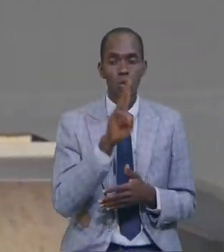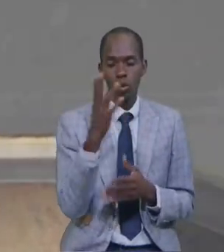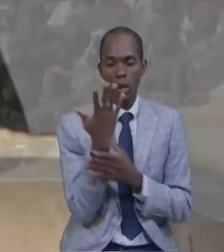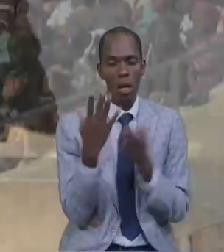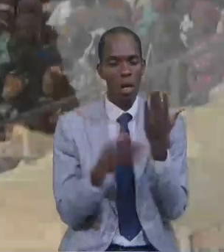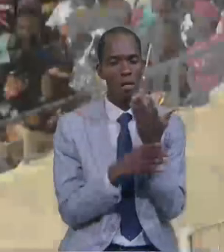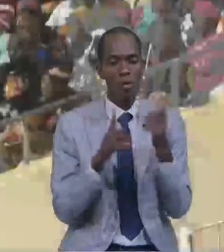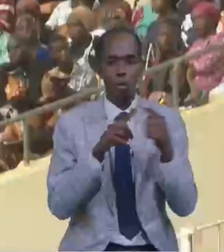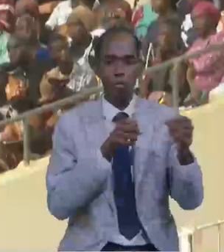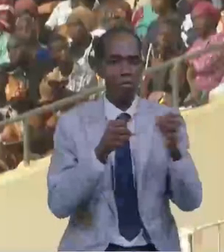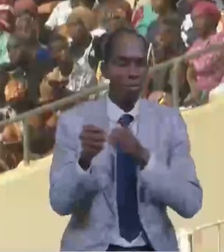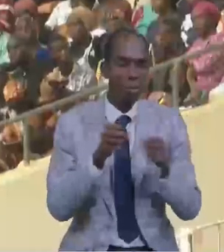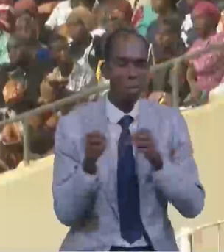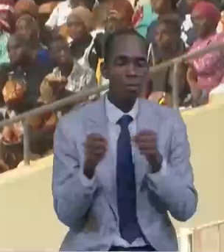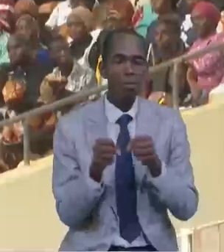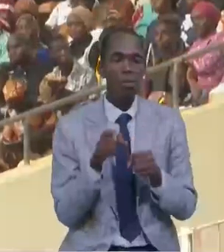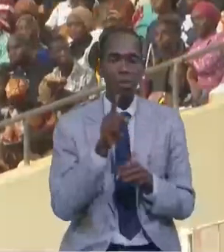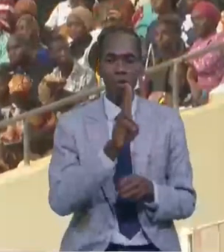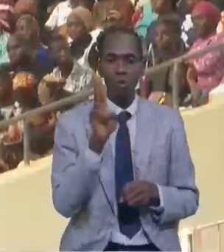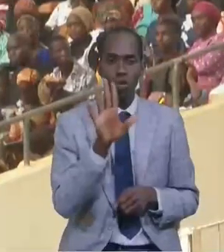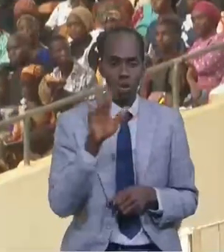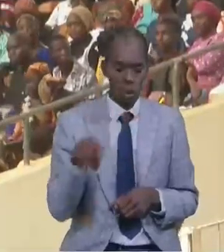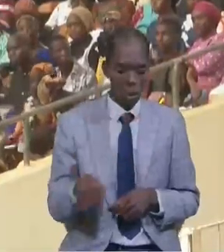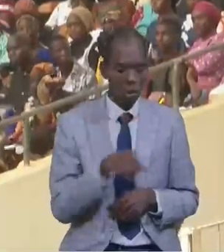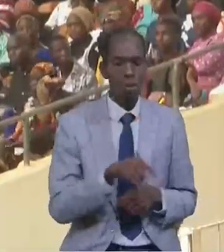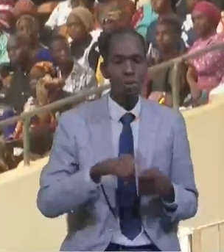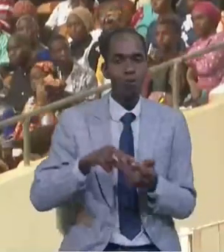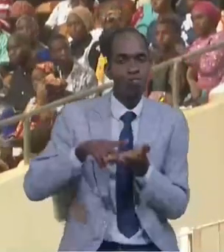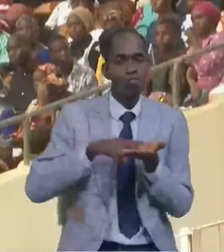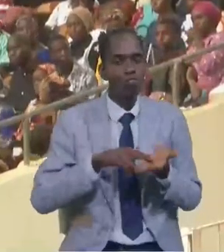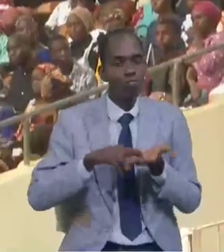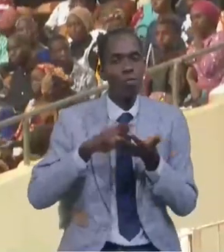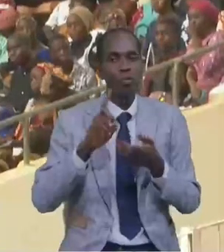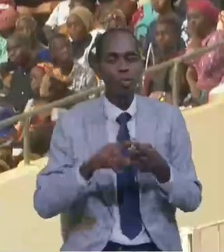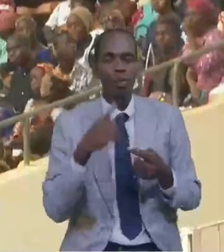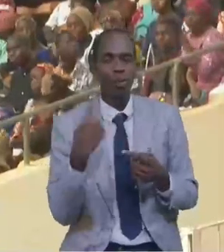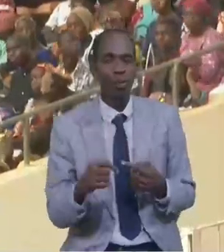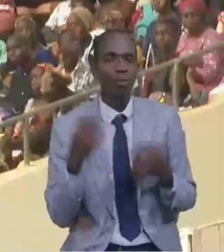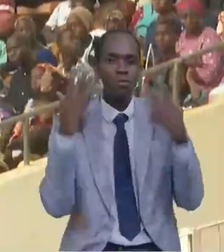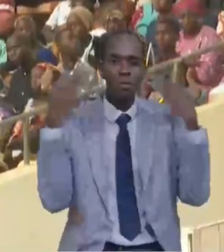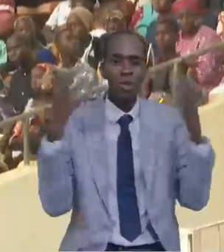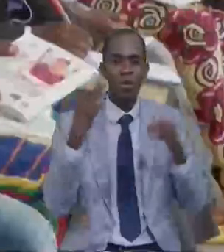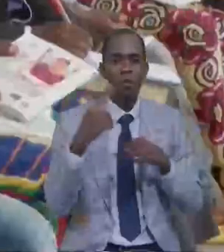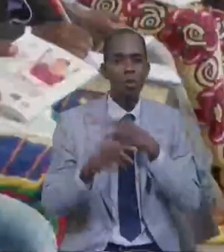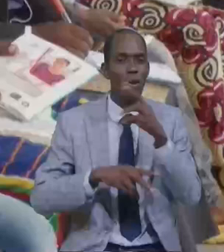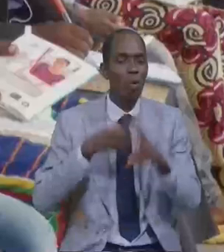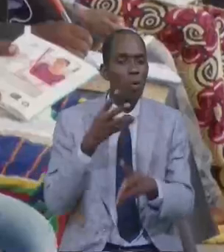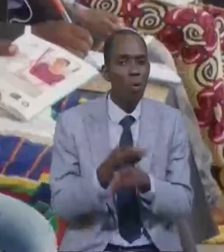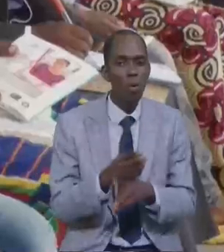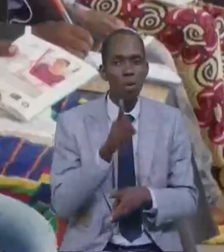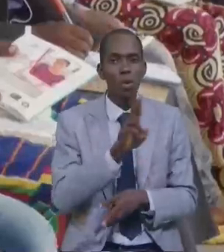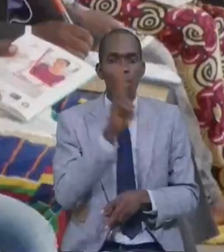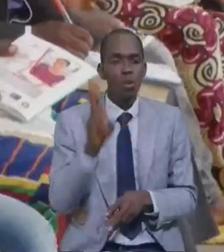musique du monde. Il utilisait tes oreilles pour écouter les commérages. Ta bouche